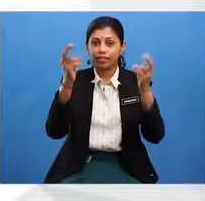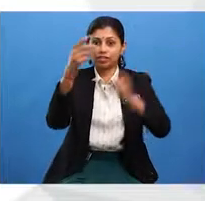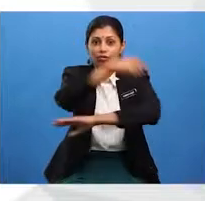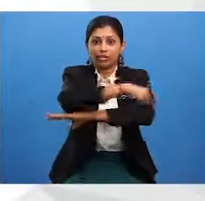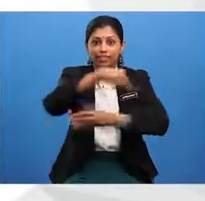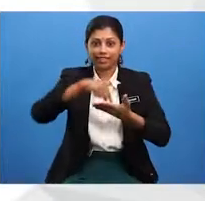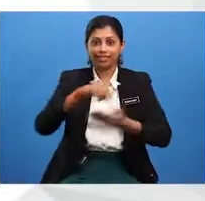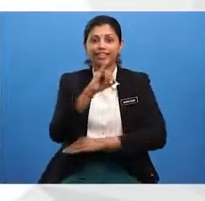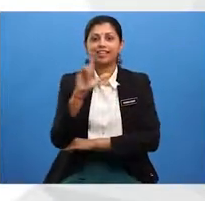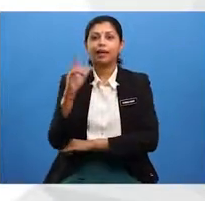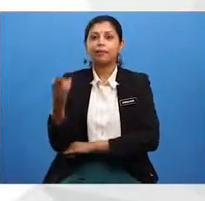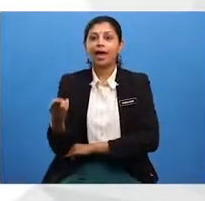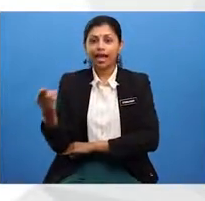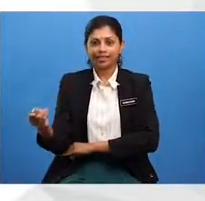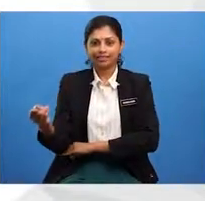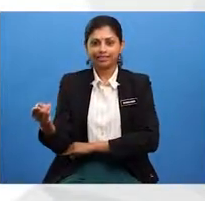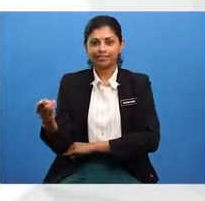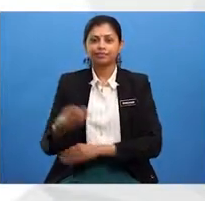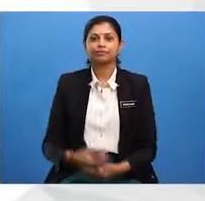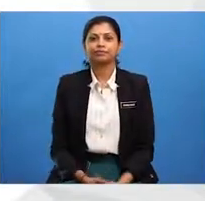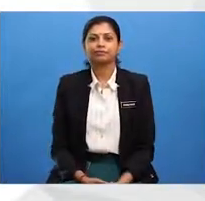adalah bahan.